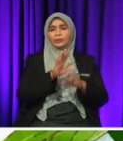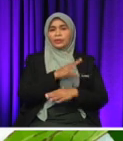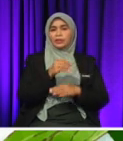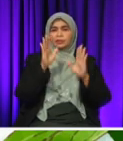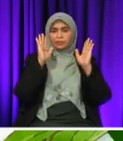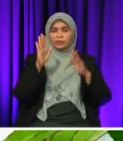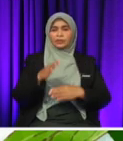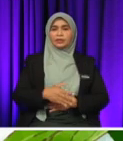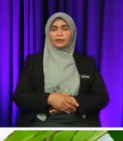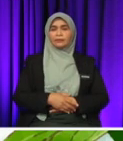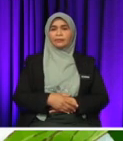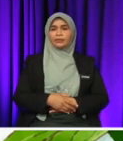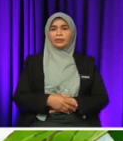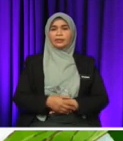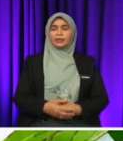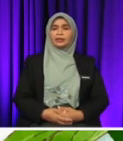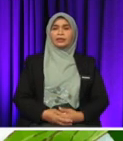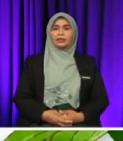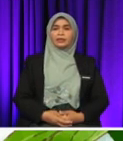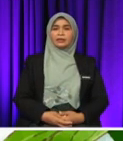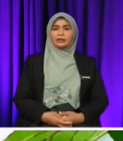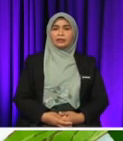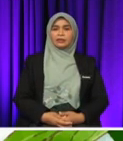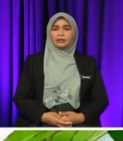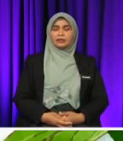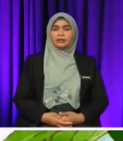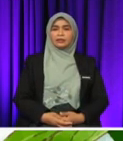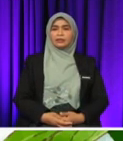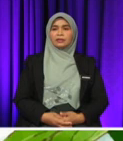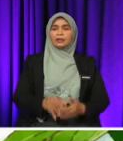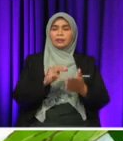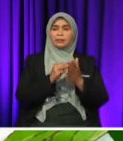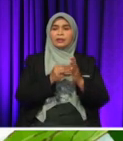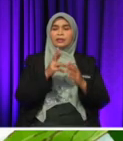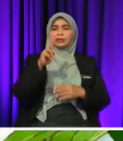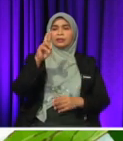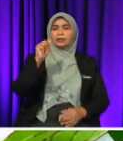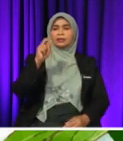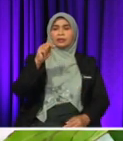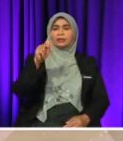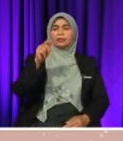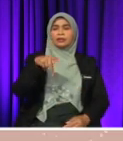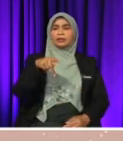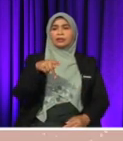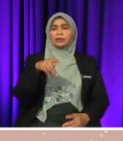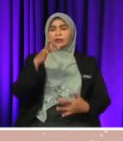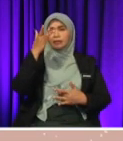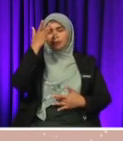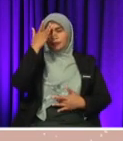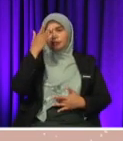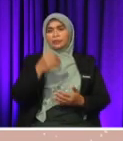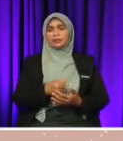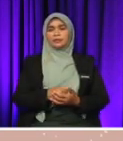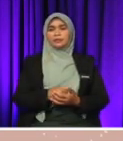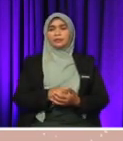berani untuk mencoba Mari kita lihat jawaban contoh jadi masuk yang ketiga jawaban tadi selepas menghidap penyakit glaukoma